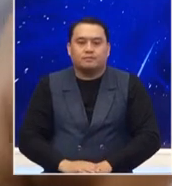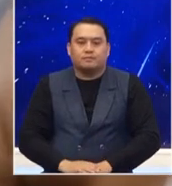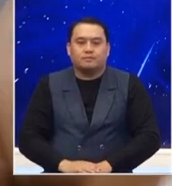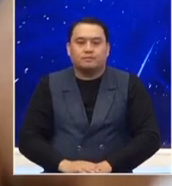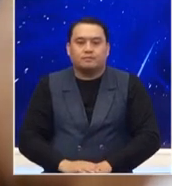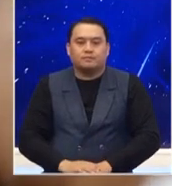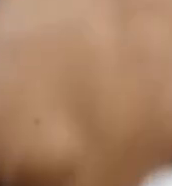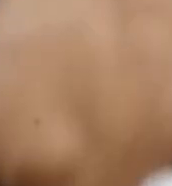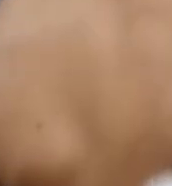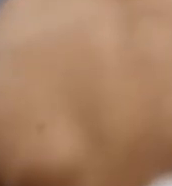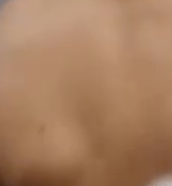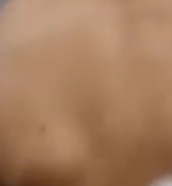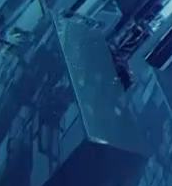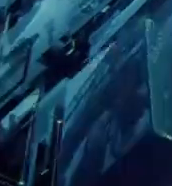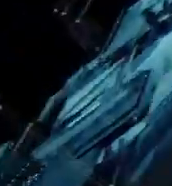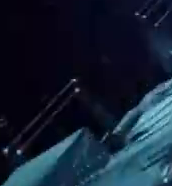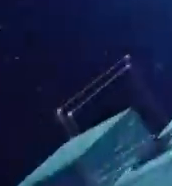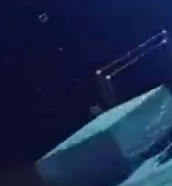столицы.